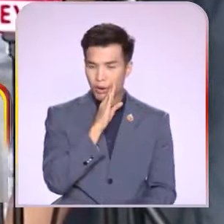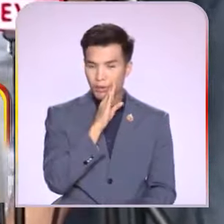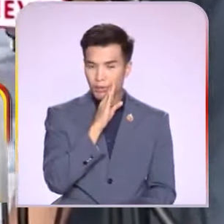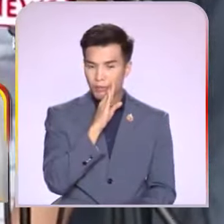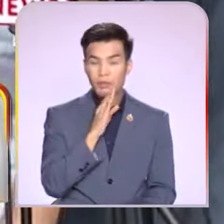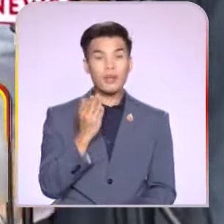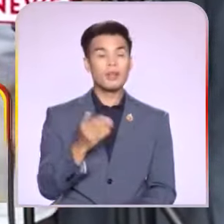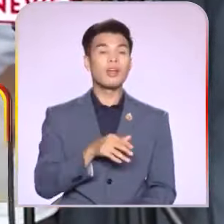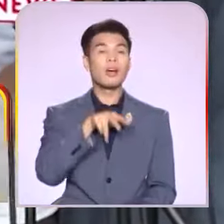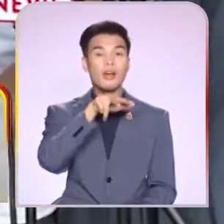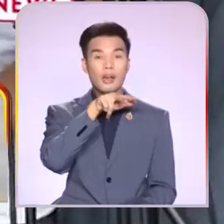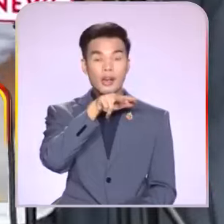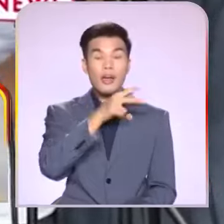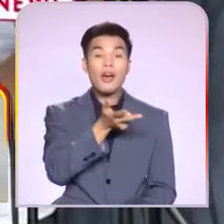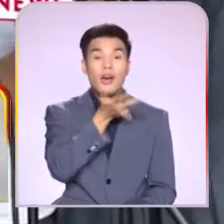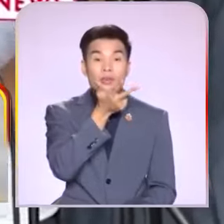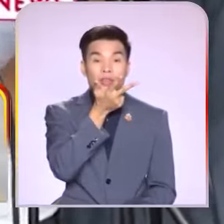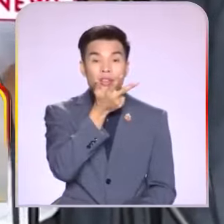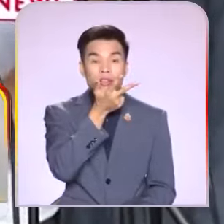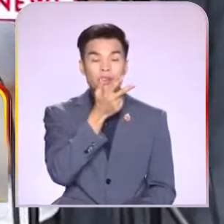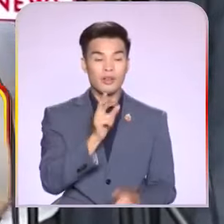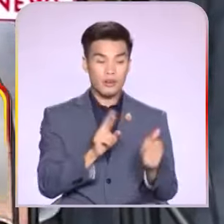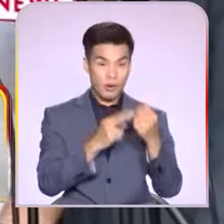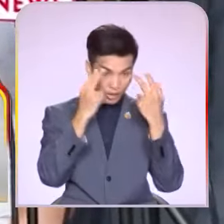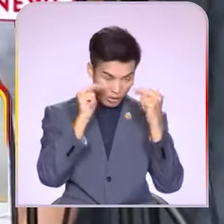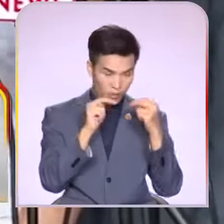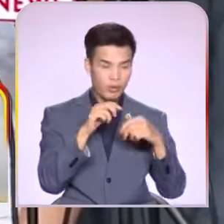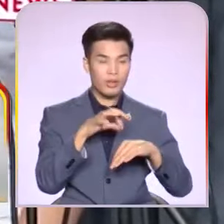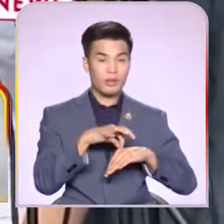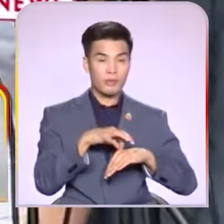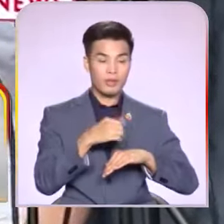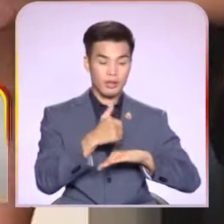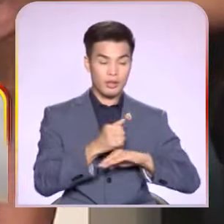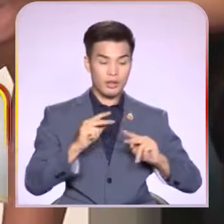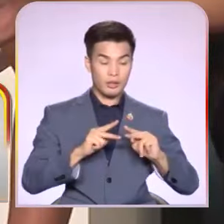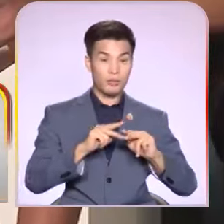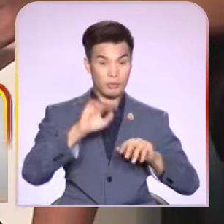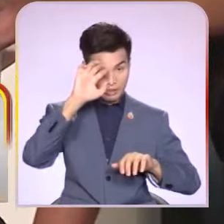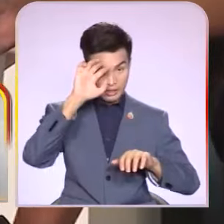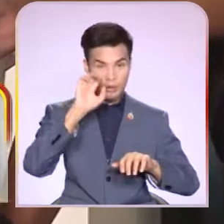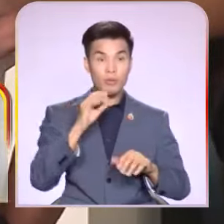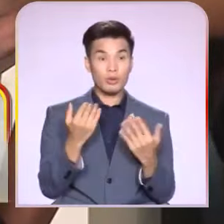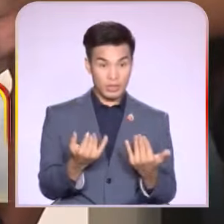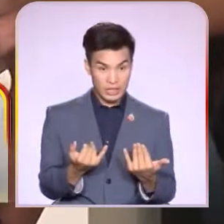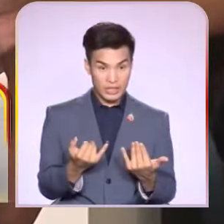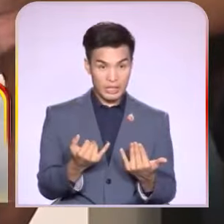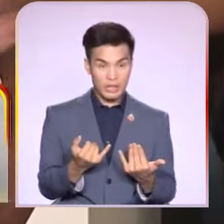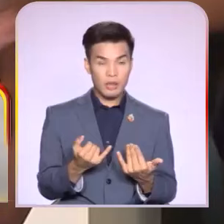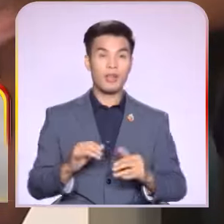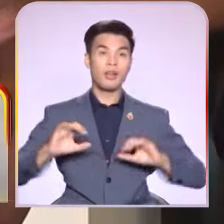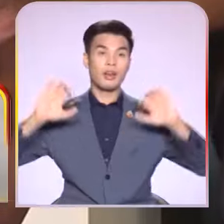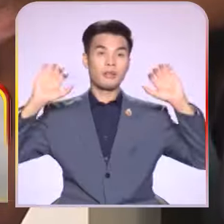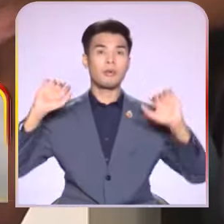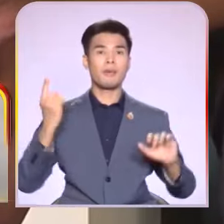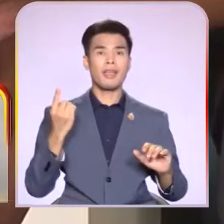ครับคุณอนุทินชาญวีรกูลรองนายกรัฐมนตรีและรัฐมนตรีว่าการกระทรวงมหาดไทยก็ได้ออกมาบอกว่าตอนนี้เป็นรัฐบาลใหม่แ